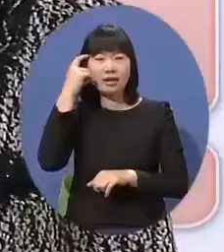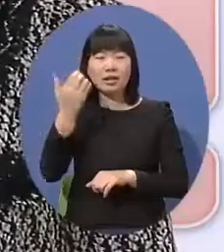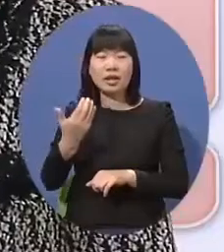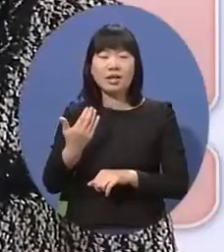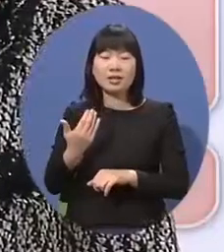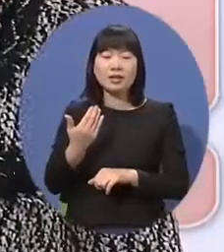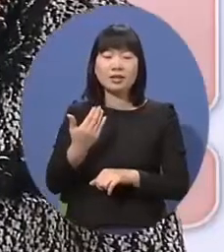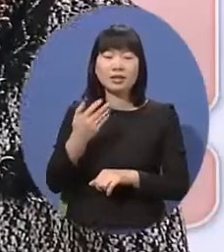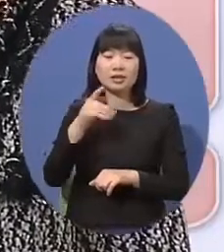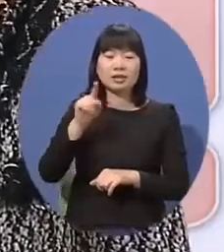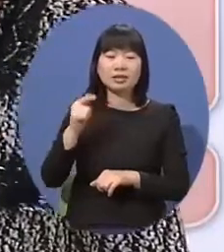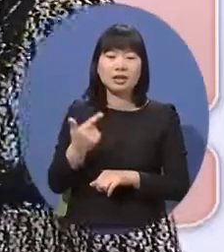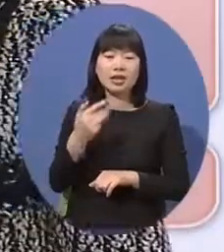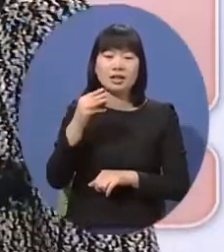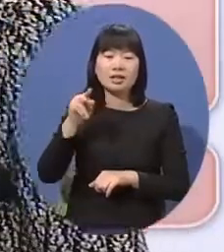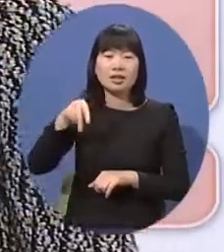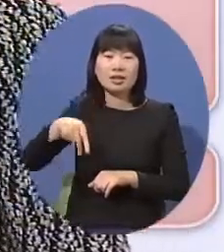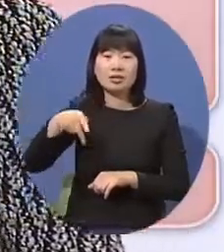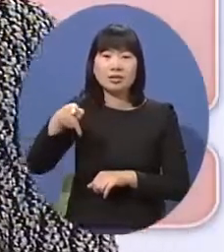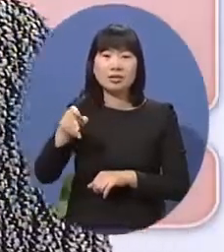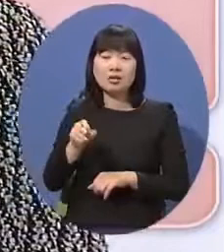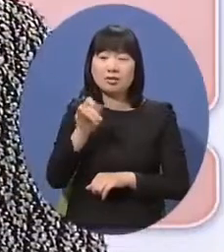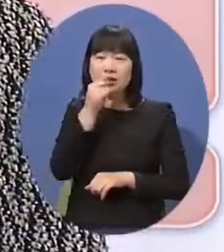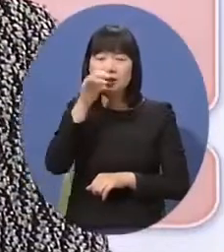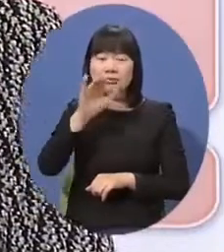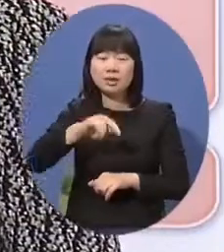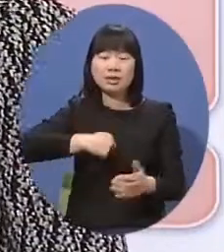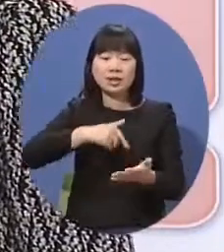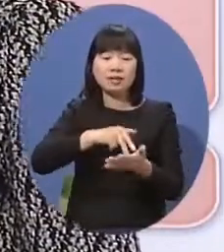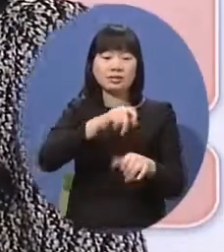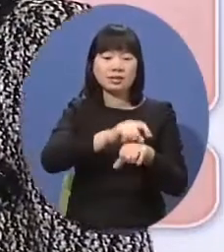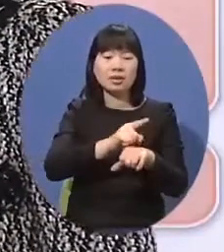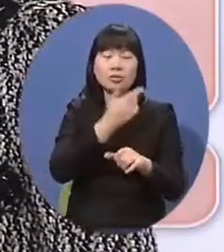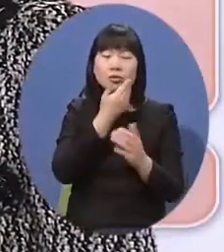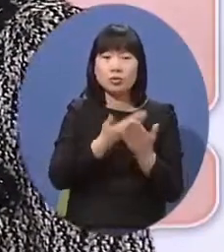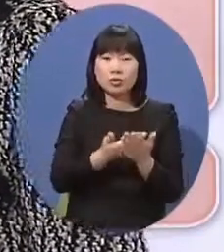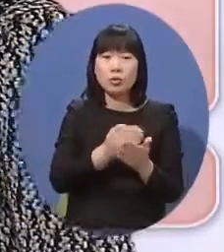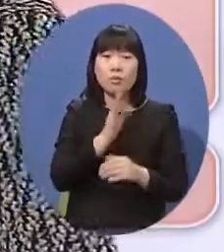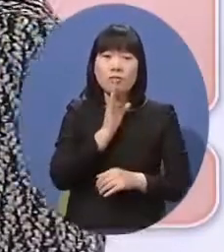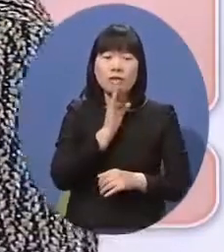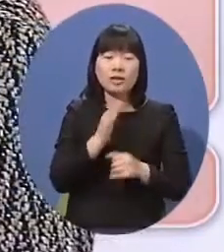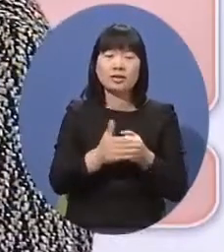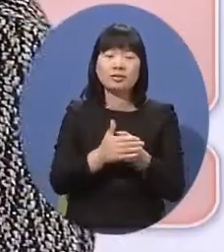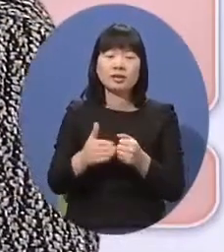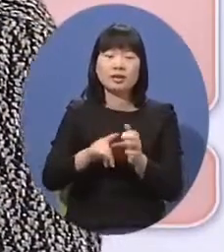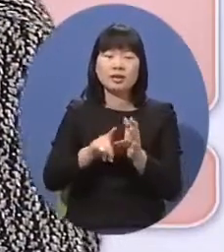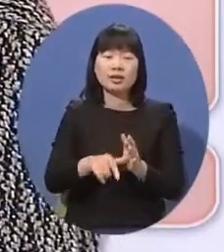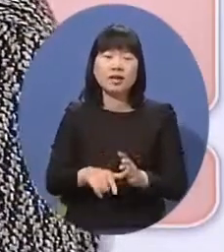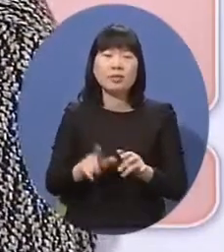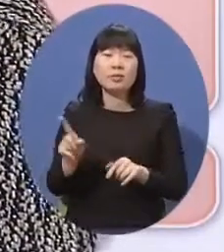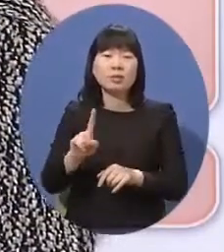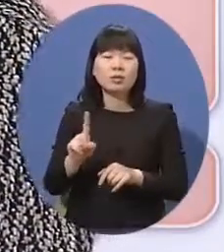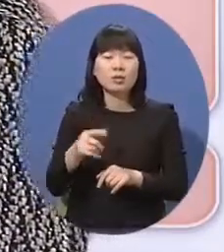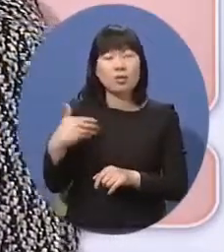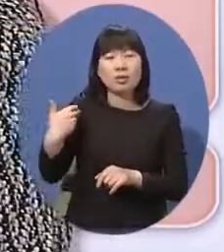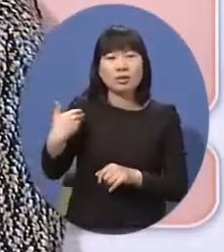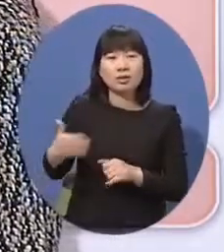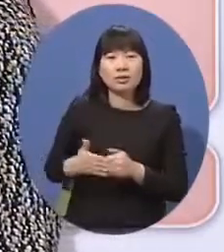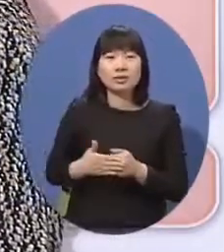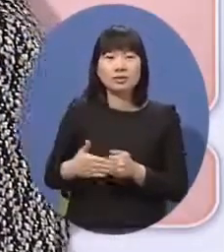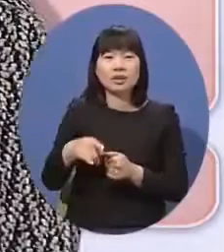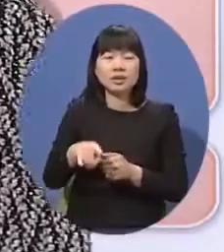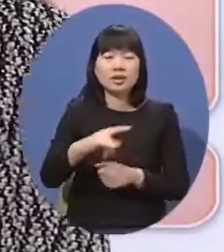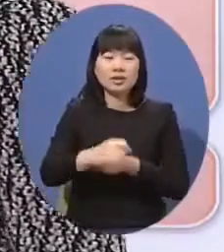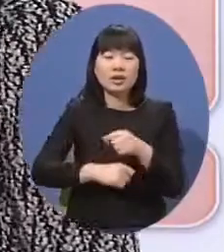아까 탄력성에도 보였지만 자립성이 굉장히 중요한 거예요. 그렇기 때문에 이때 아이들은 뭔 몰라서 좀